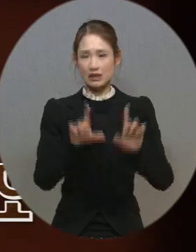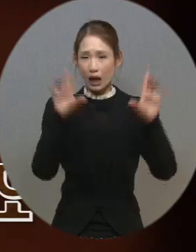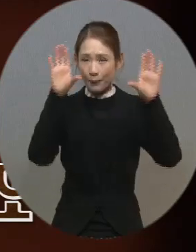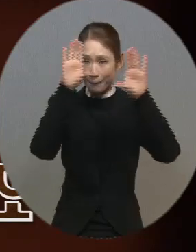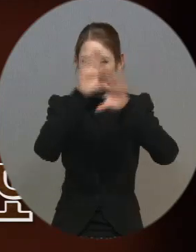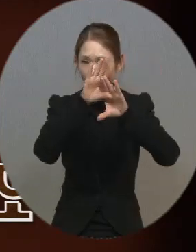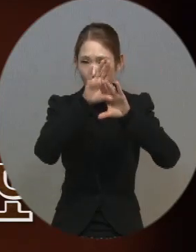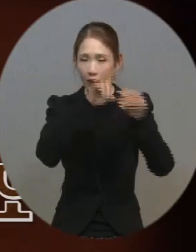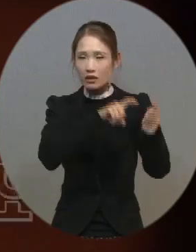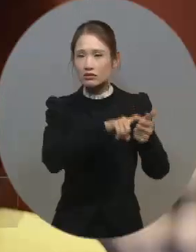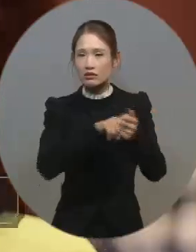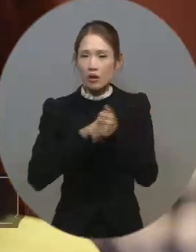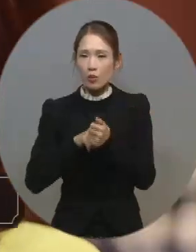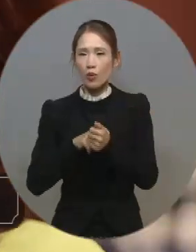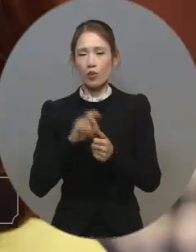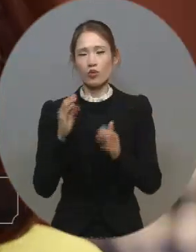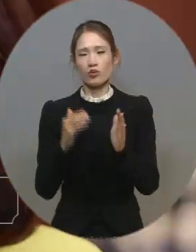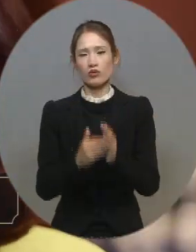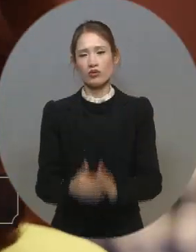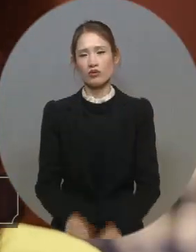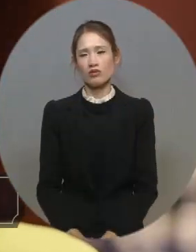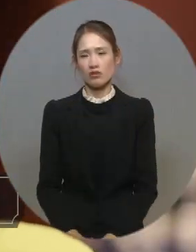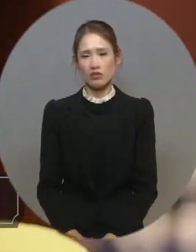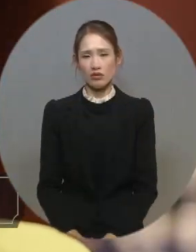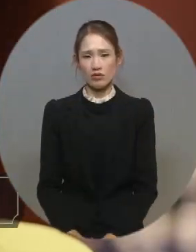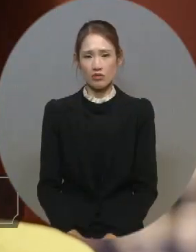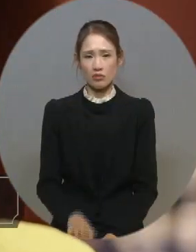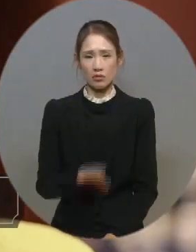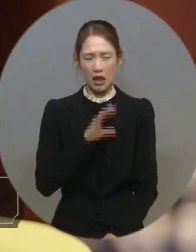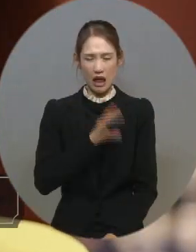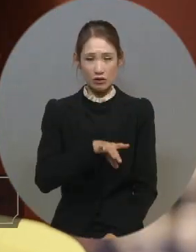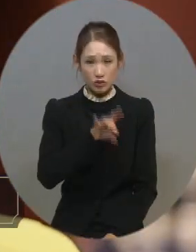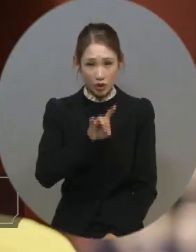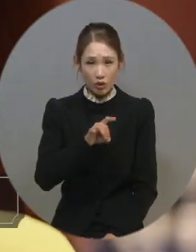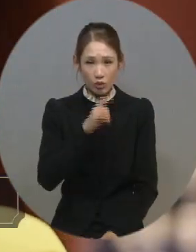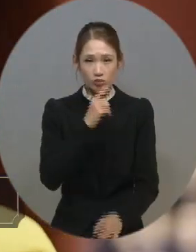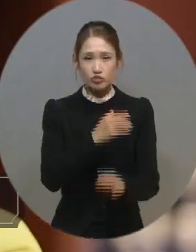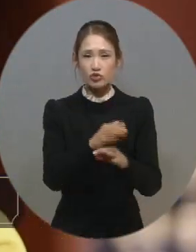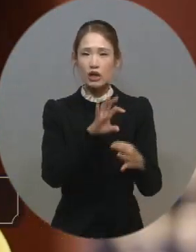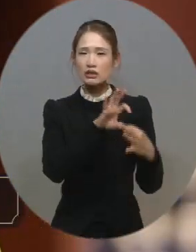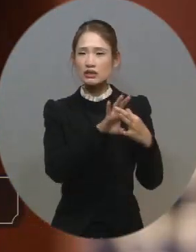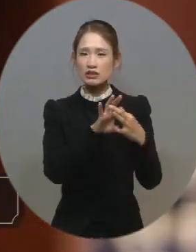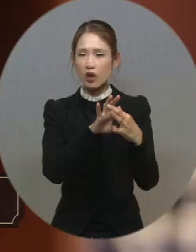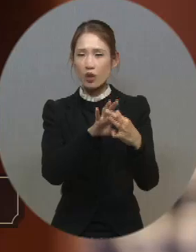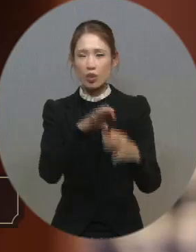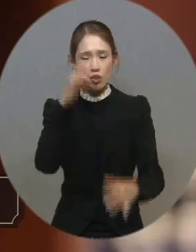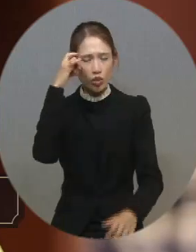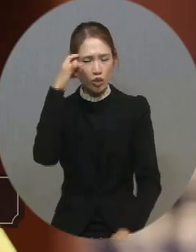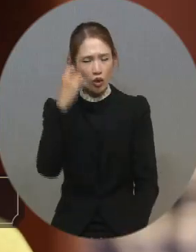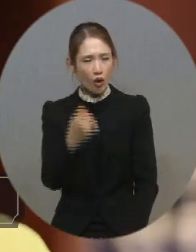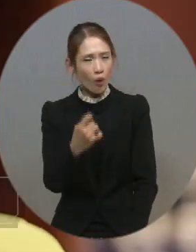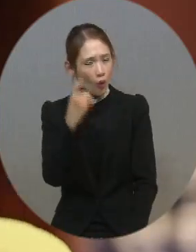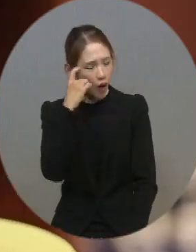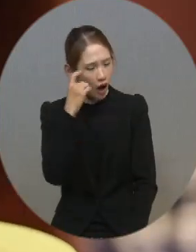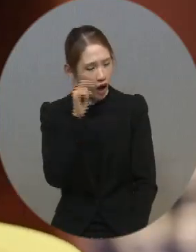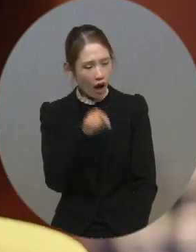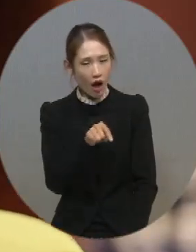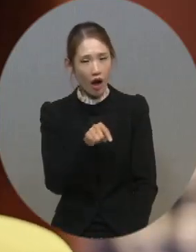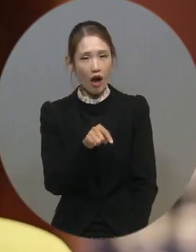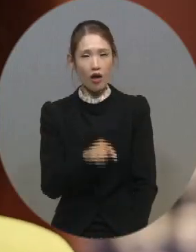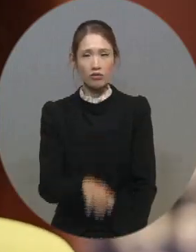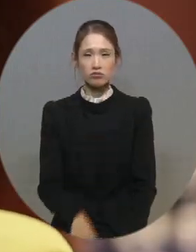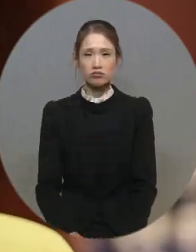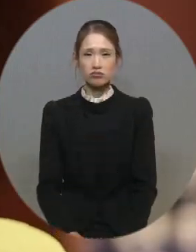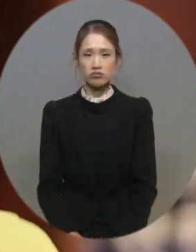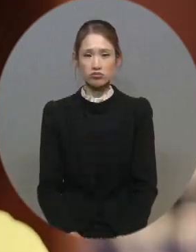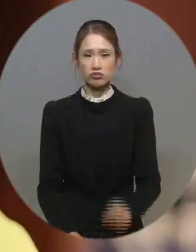된 거죠. 야, 그럼 목사님이 애시당초 왜 북한과 인연을 맺었을까 많은 분들 궁금해하실 것 같아요. 그러니까 북한에 뭐